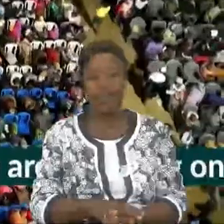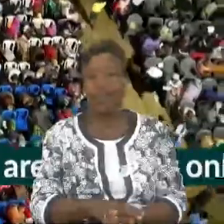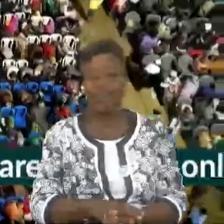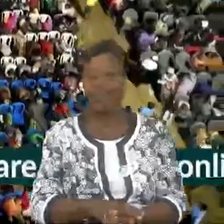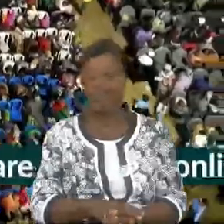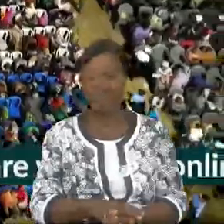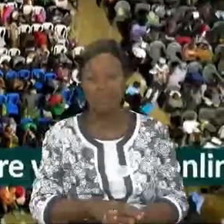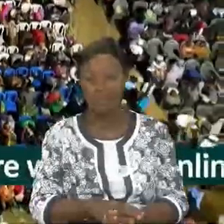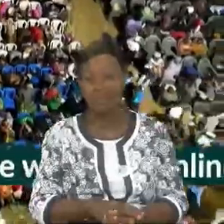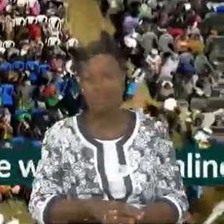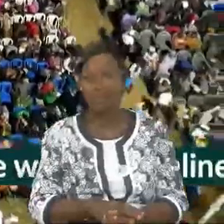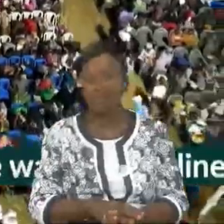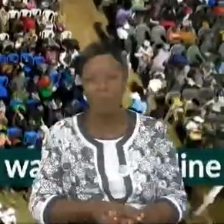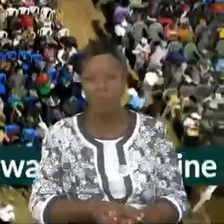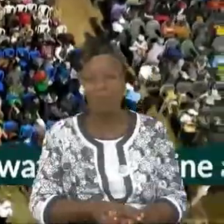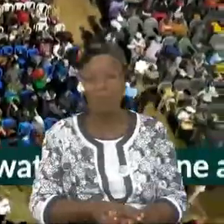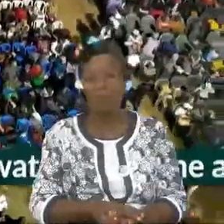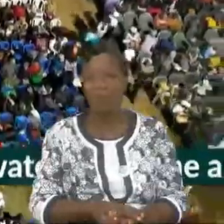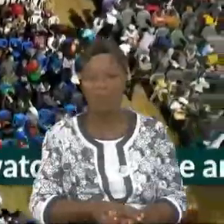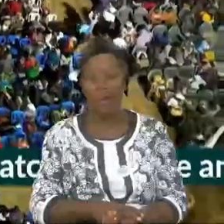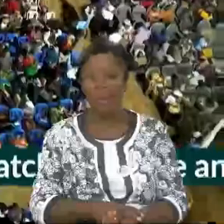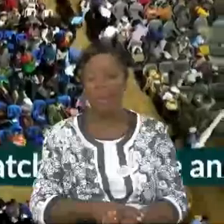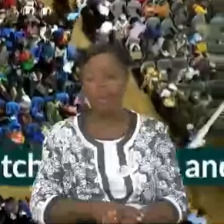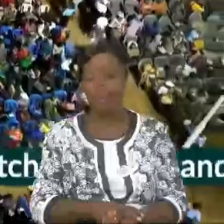Conseillers, faisons rapidement.